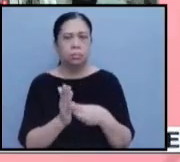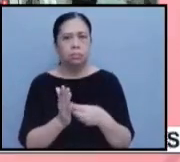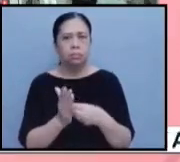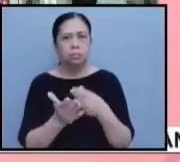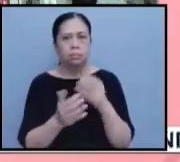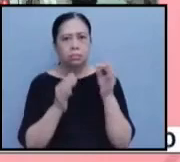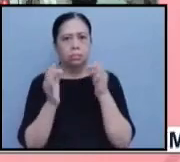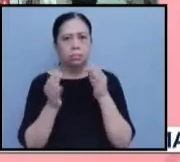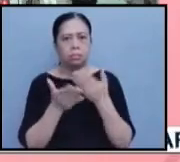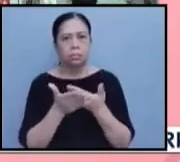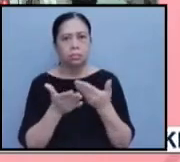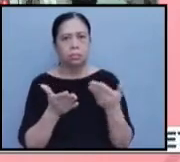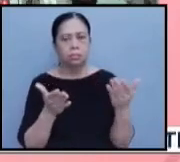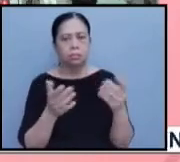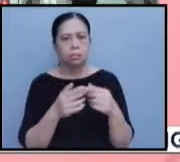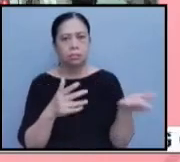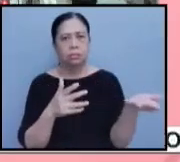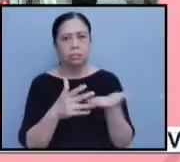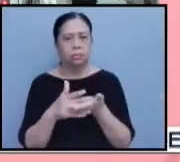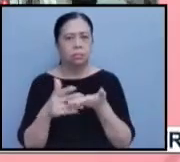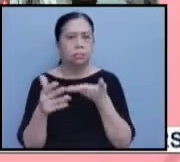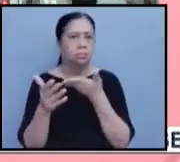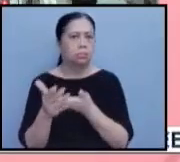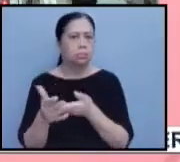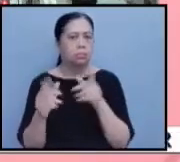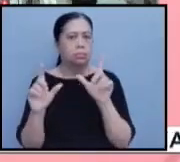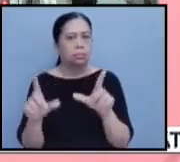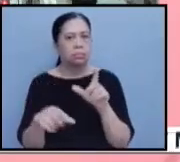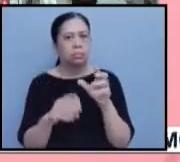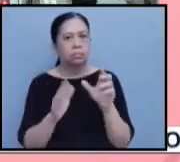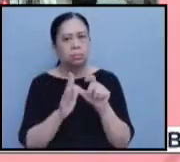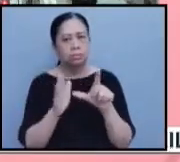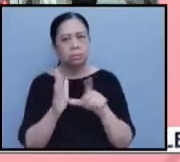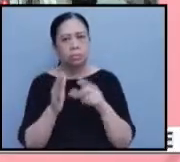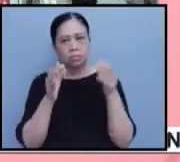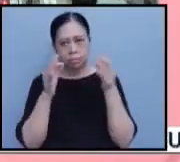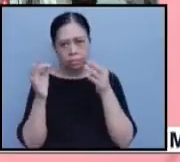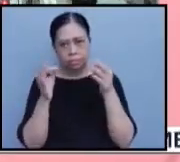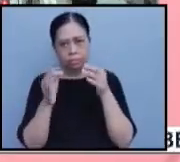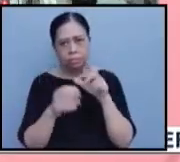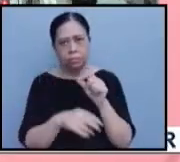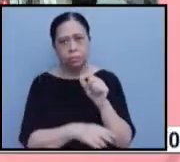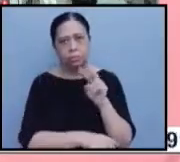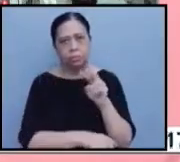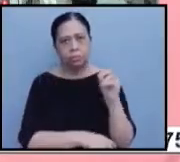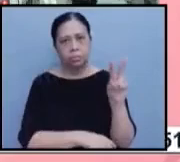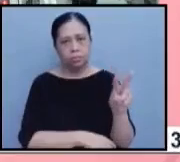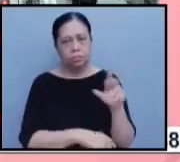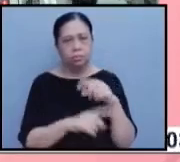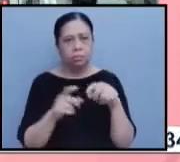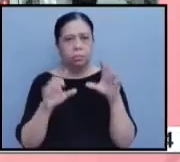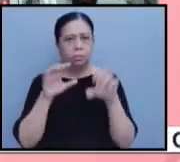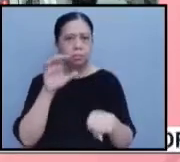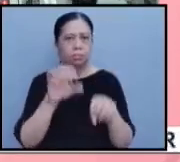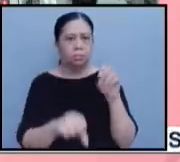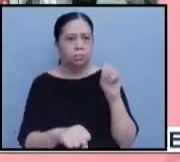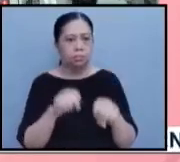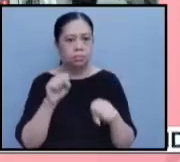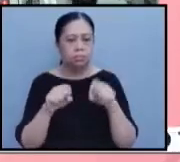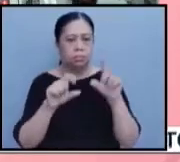paraphernalia. Sasampahan ng kasong paglabag sa Comprehensive Dangerous Drugs Act ang mga nadakip na suspect.